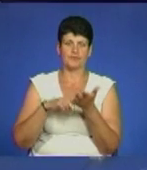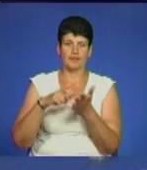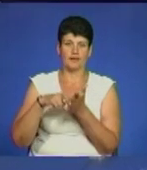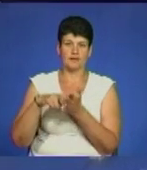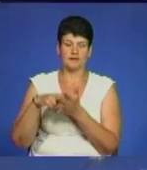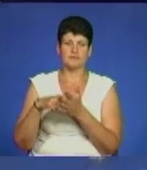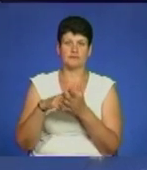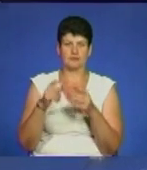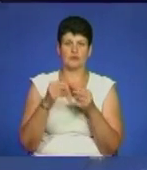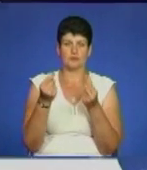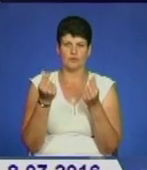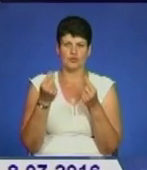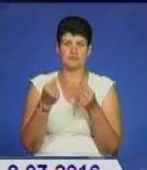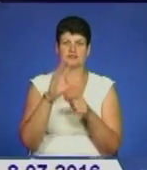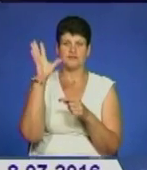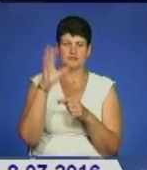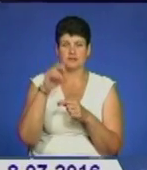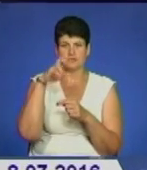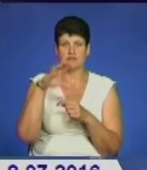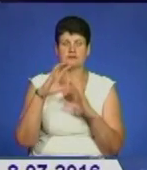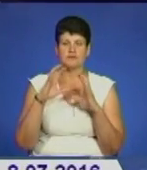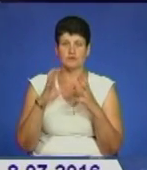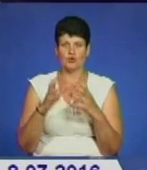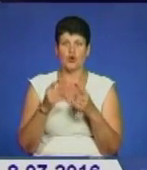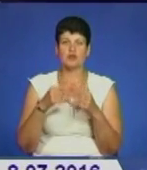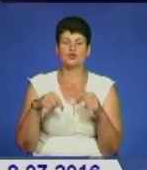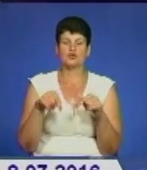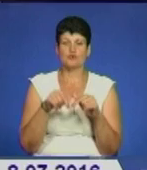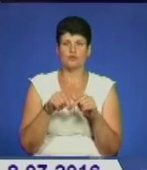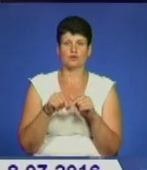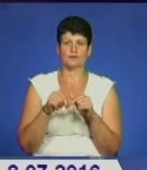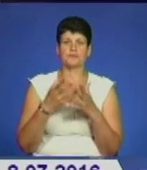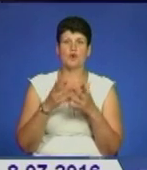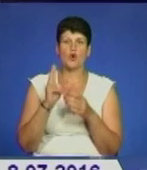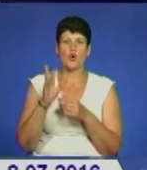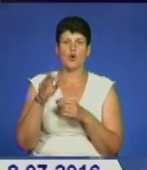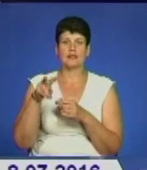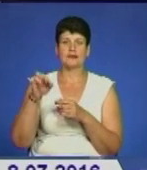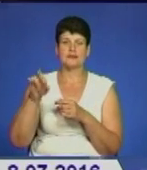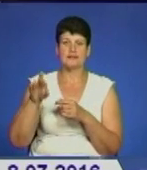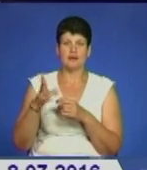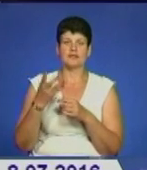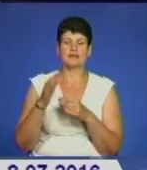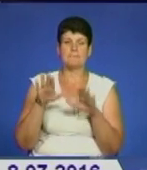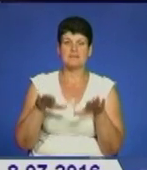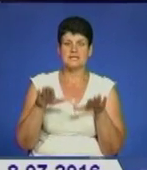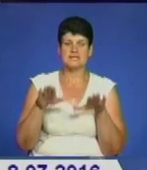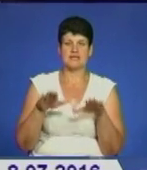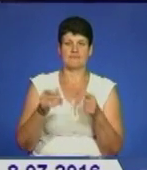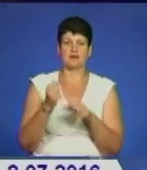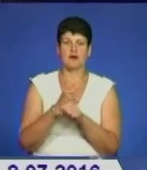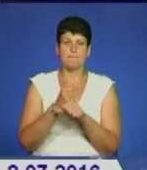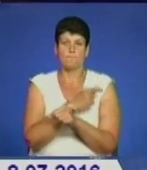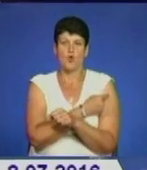В опорних селах Тернопільщини починають реалізовувати фінансові програми об'єднаних громад. У Колендянах акцент на місцевій амбулаторії, садочку,